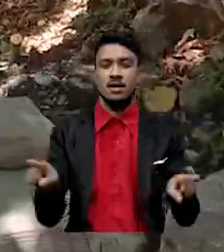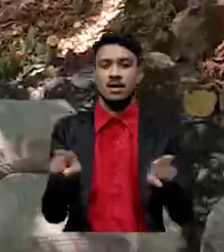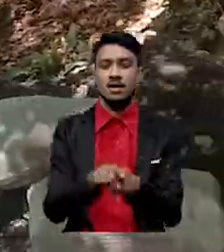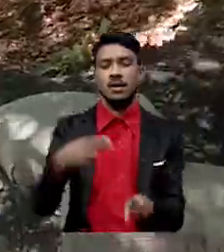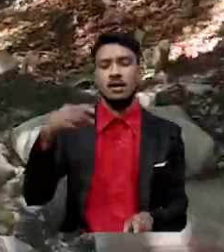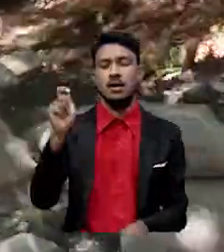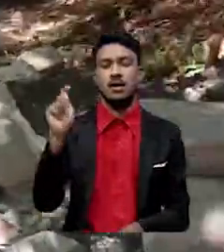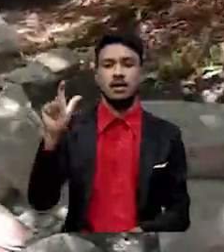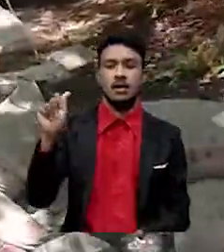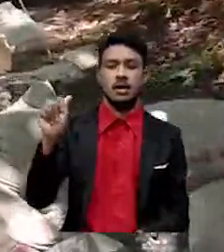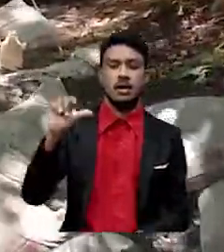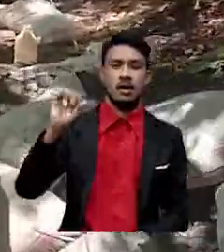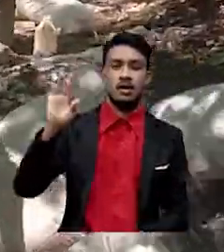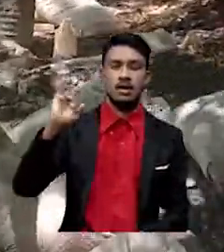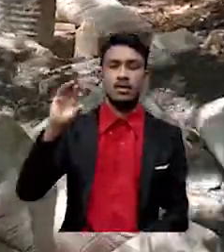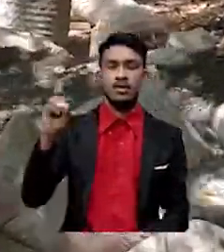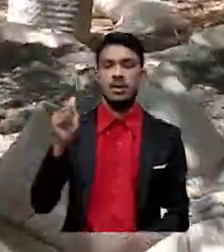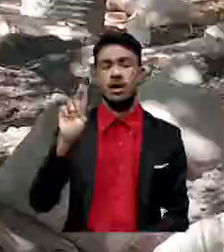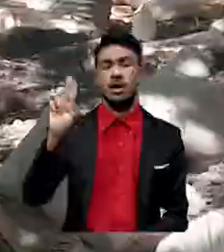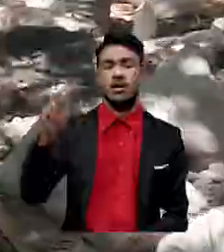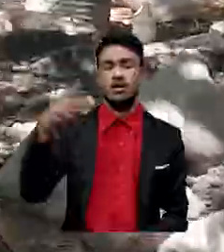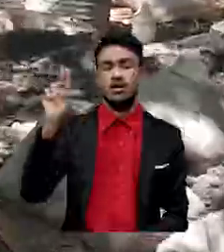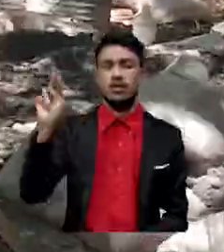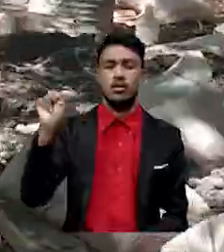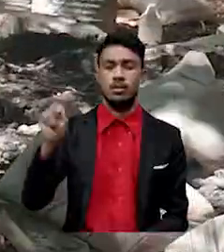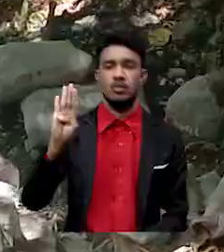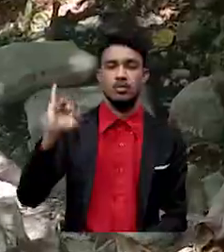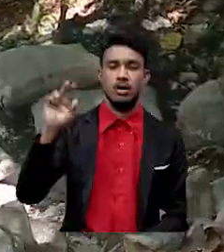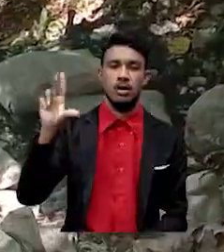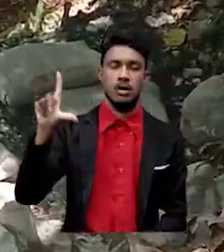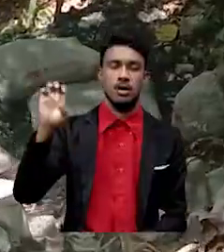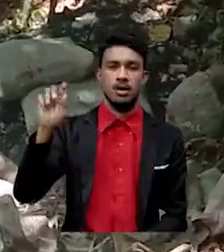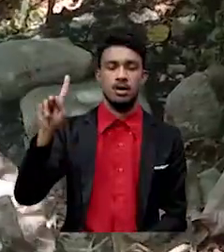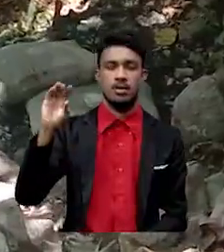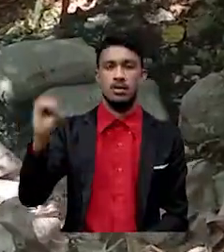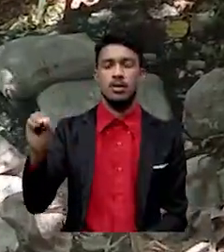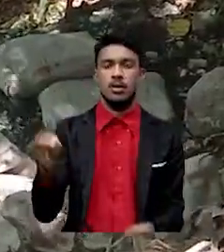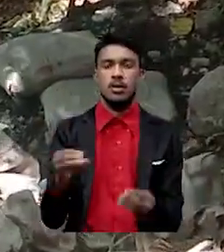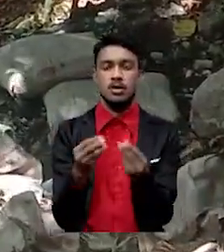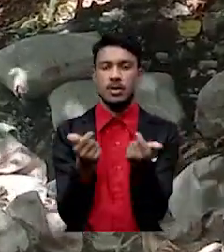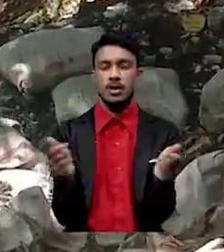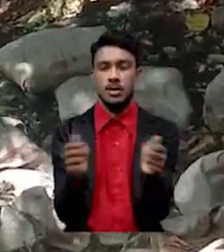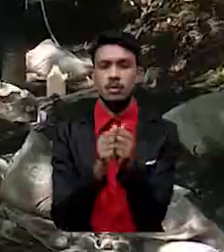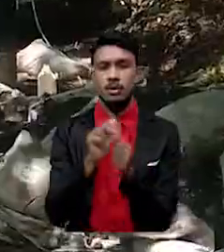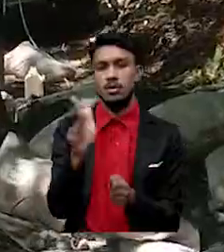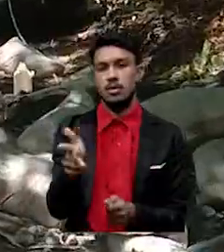hatario kuluhum no auhum builiko gasta ona semente hamutu tolu nulo